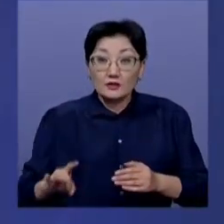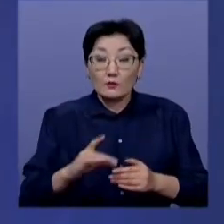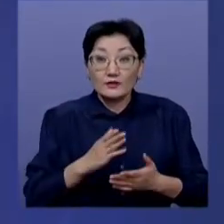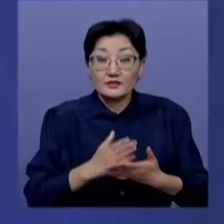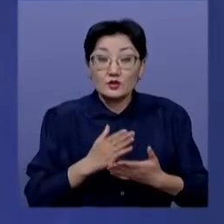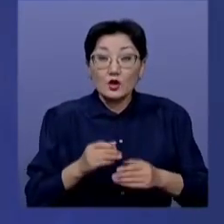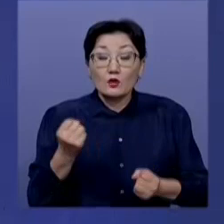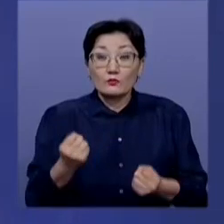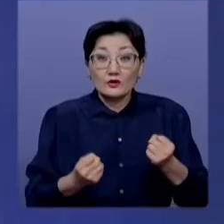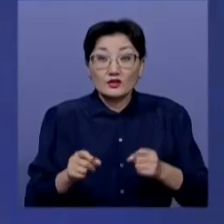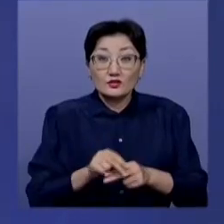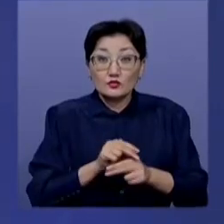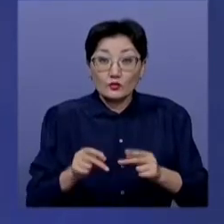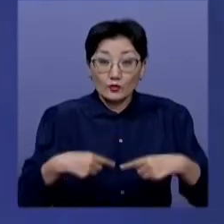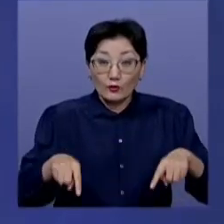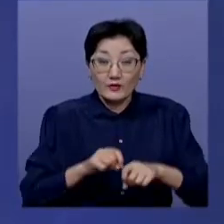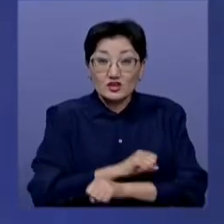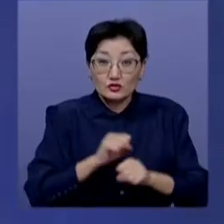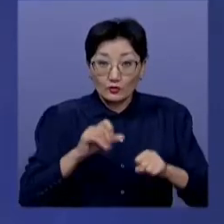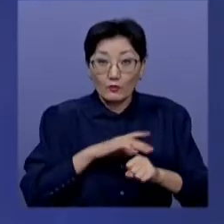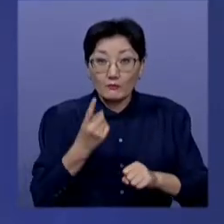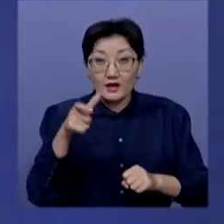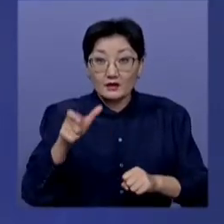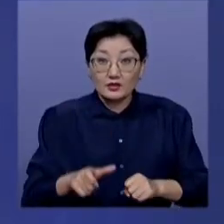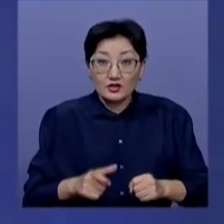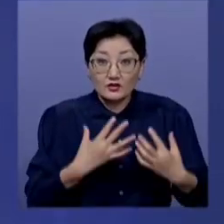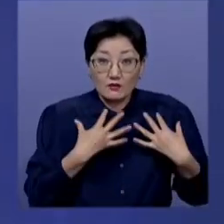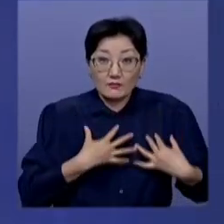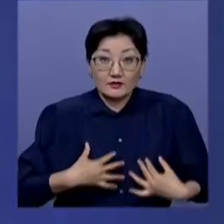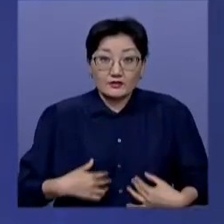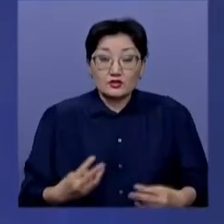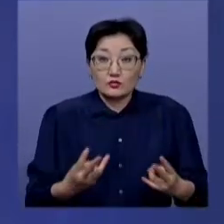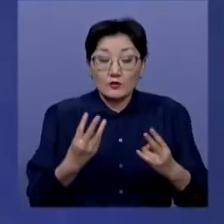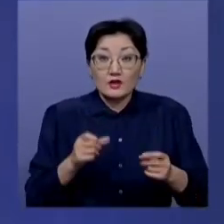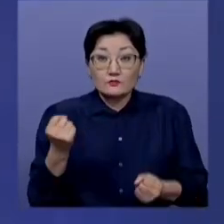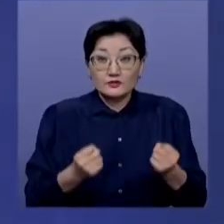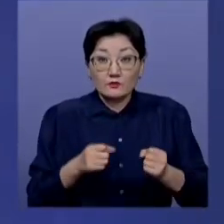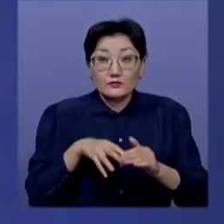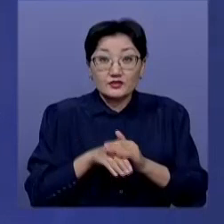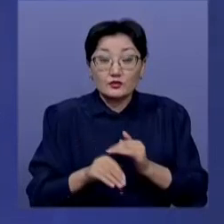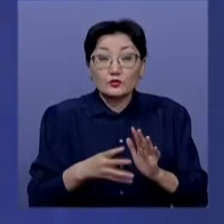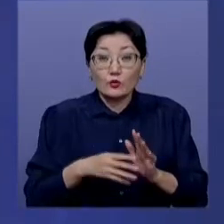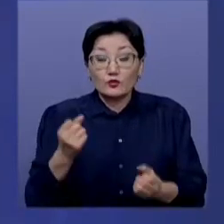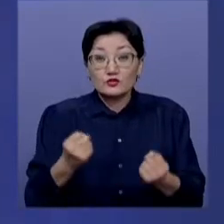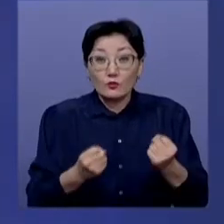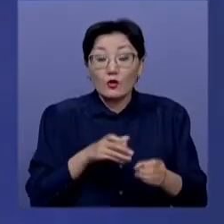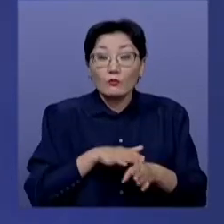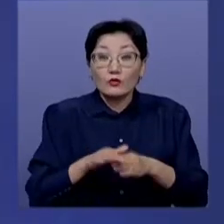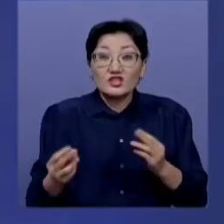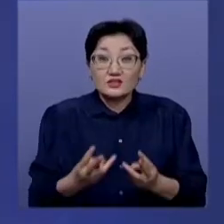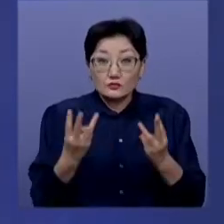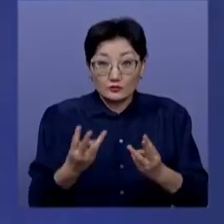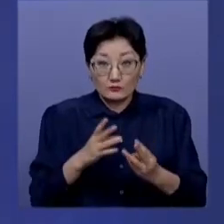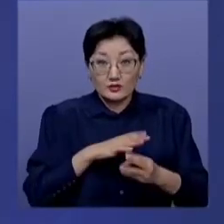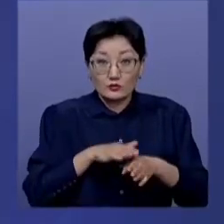орналасқан көлік жөндейтін орталықта жарылыс болып, бір адамды күйік шалған еді. Жөндеуде тұрған 9 көліктің түгі қалмай жанып кетті.